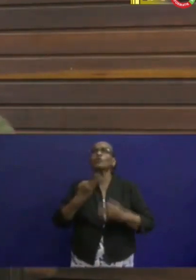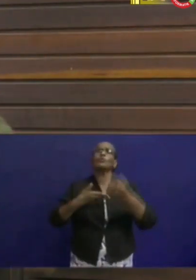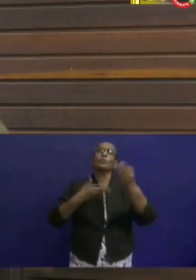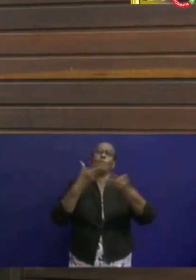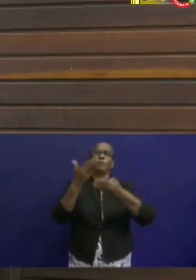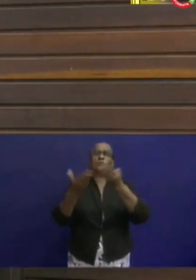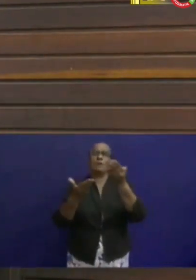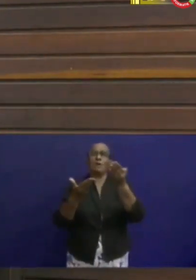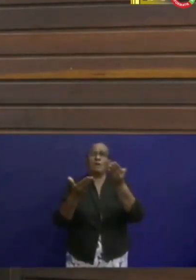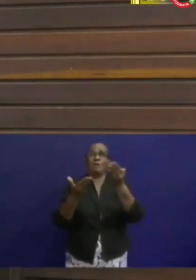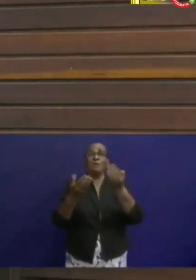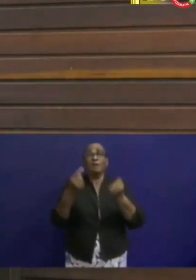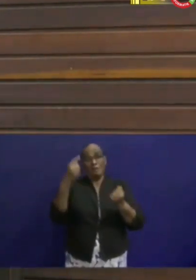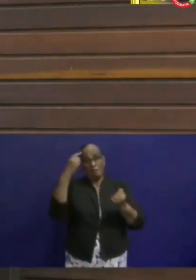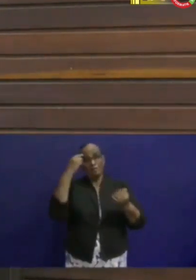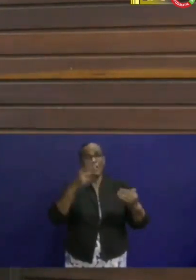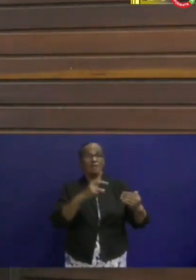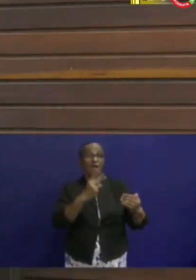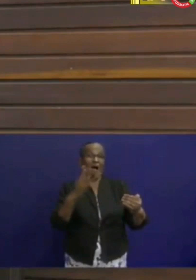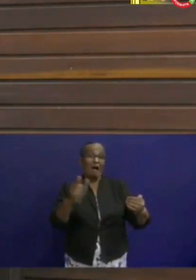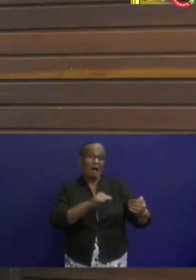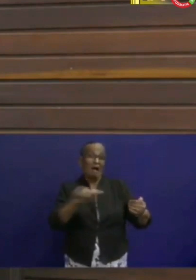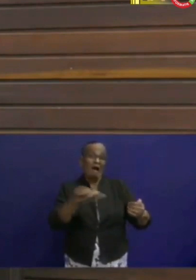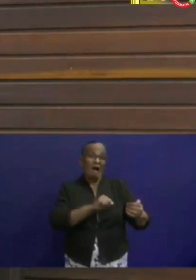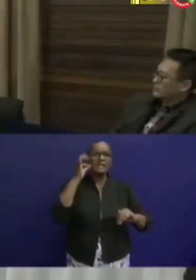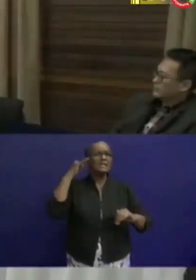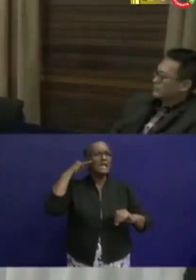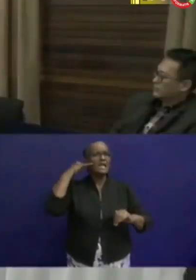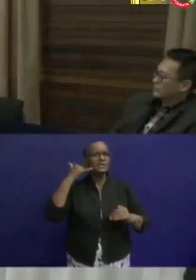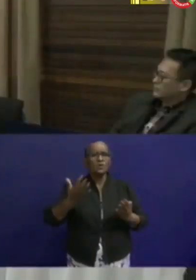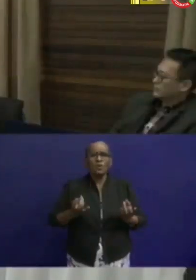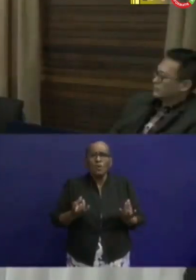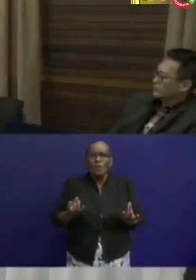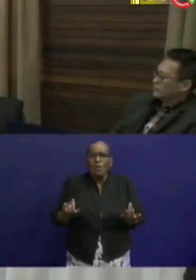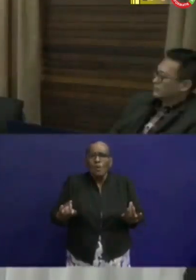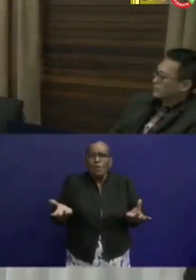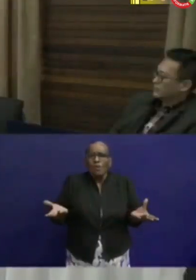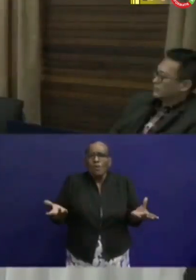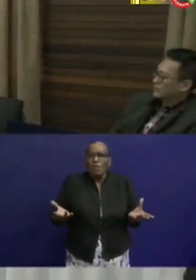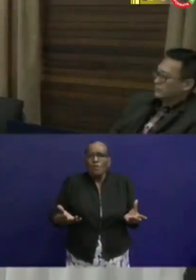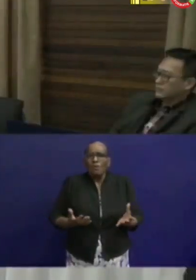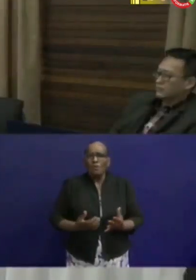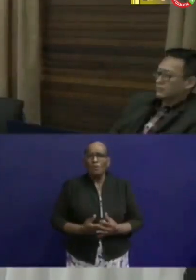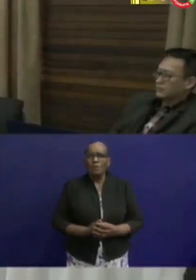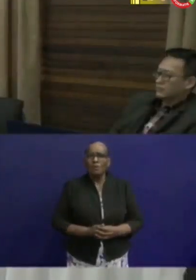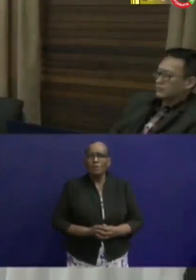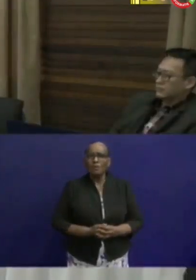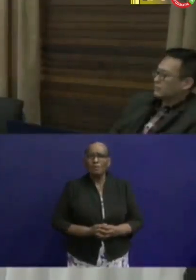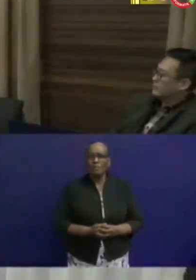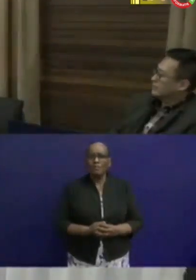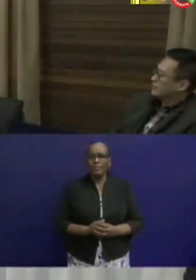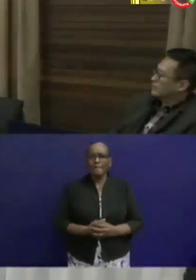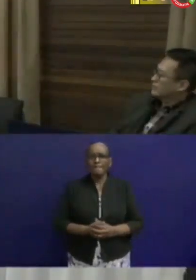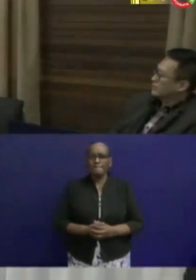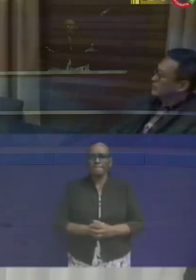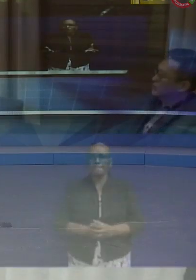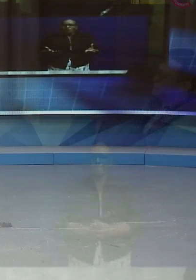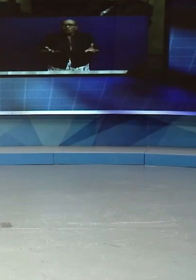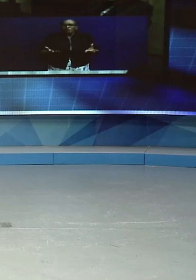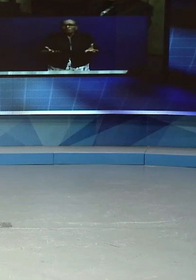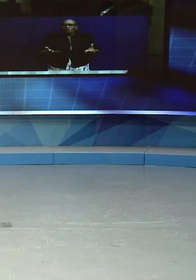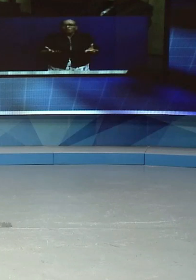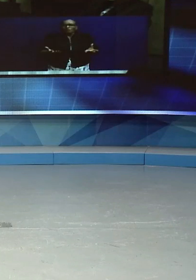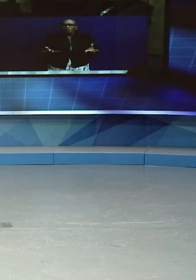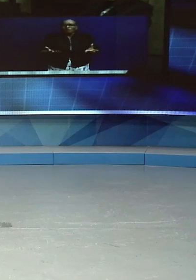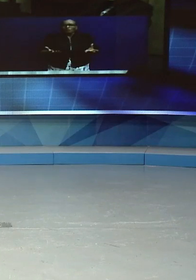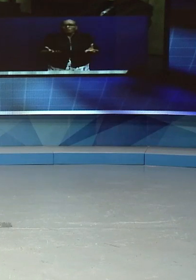overheid. Dit was een reactie op de situatie die zich heeft voorgedaan in het filiaal Telesuur Noord. Een mevrouw die in